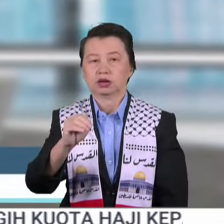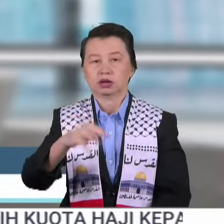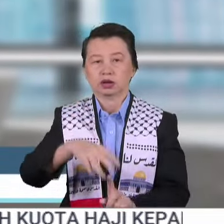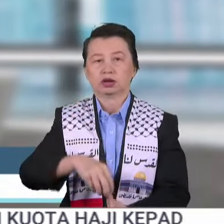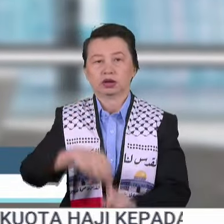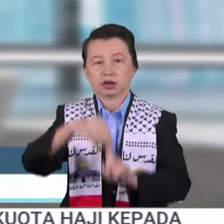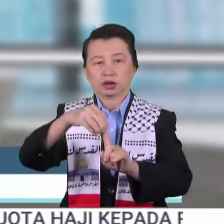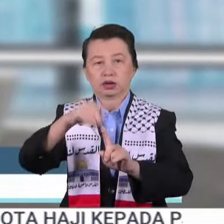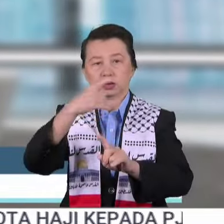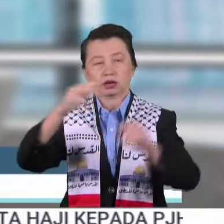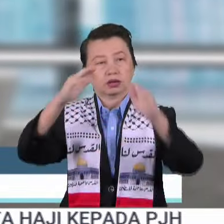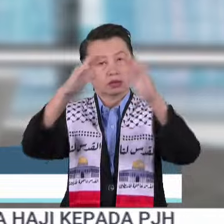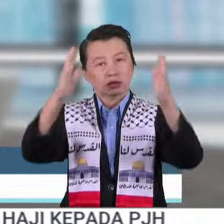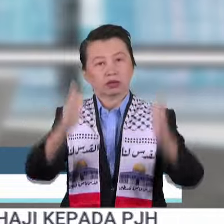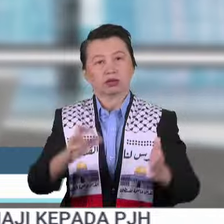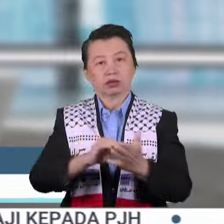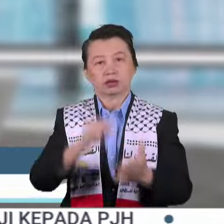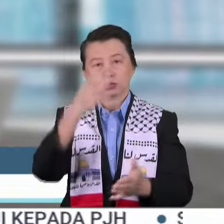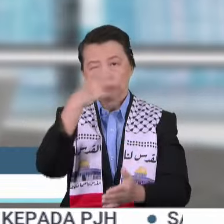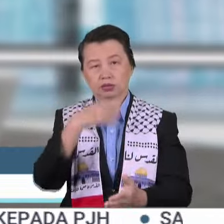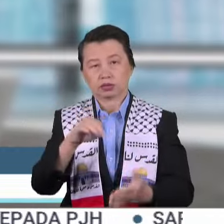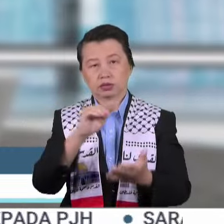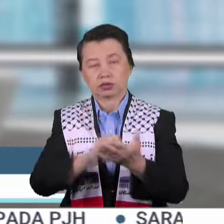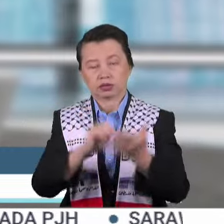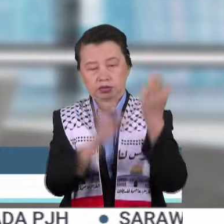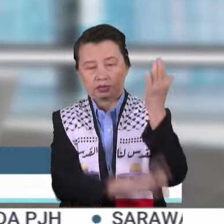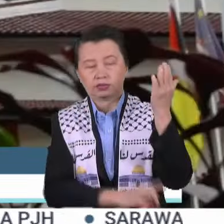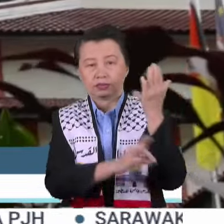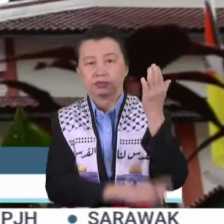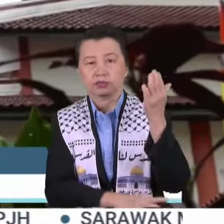keunikan kompleks Alps dah di Seremban Negeri Sembilan.